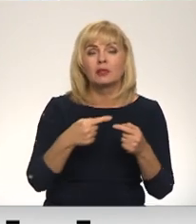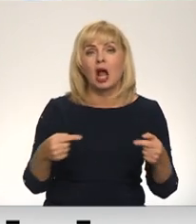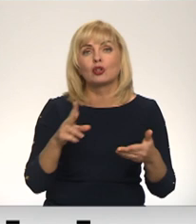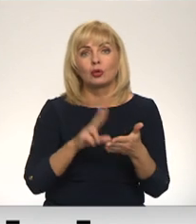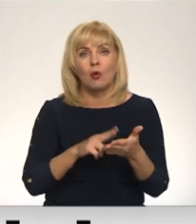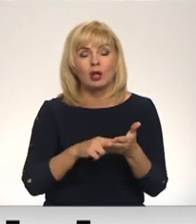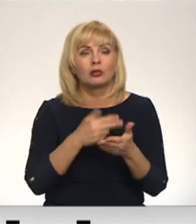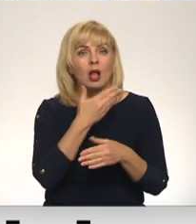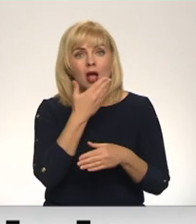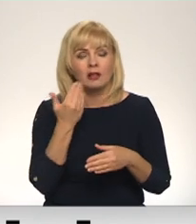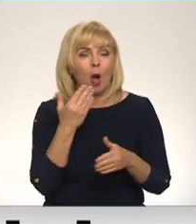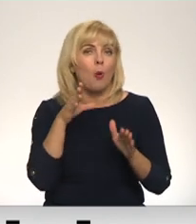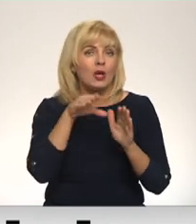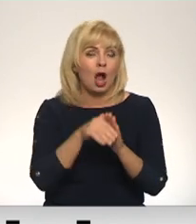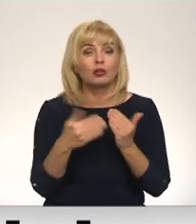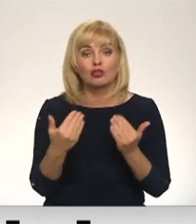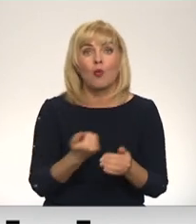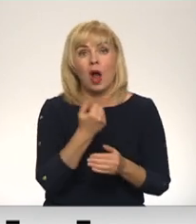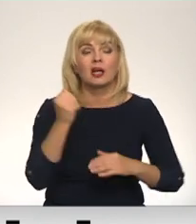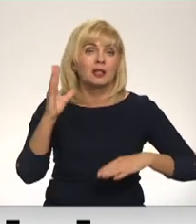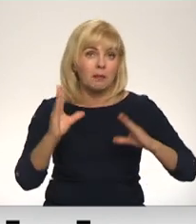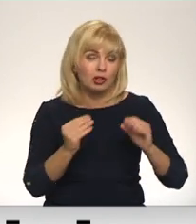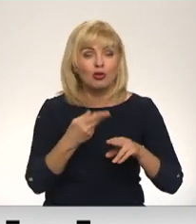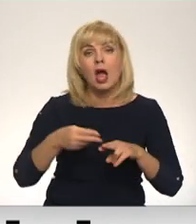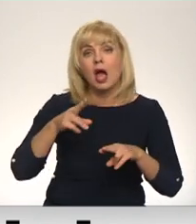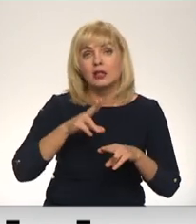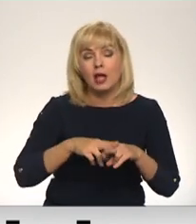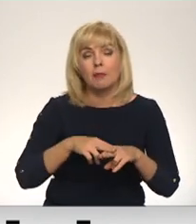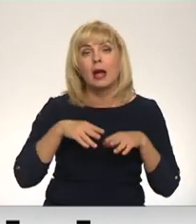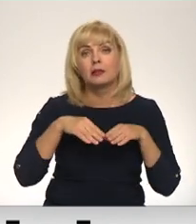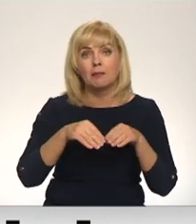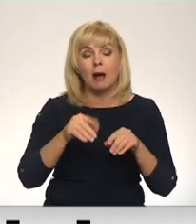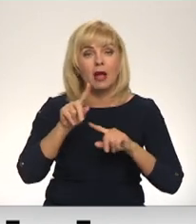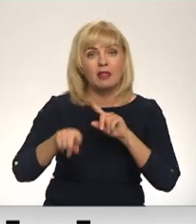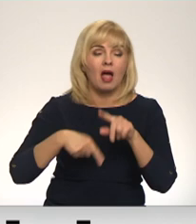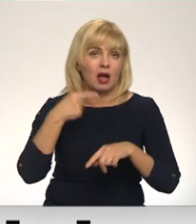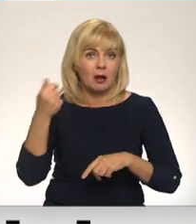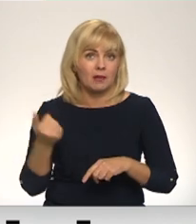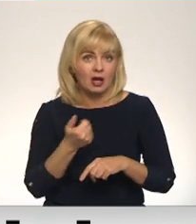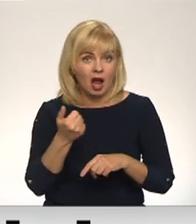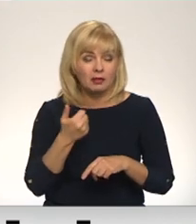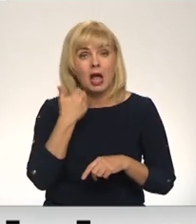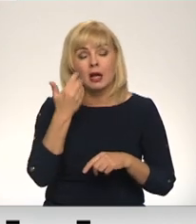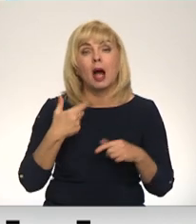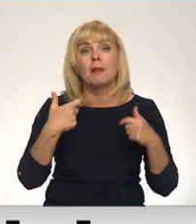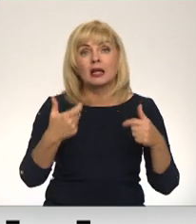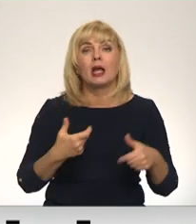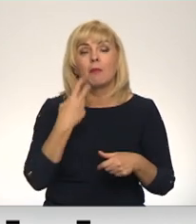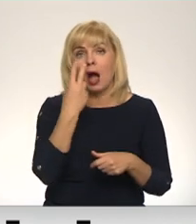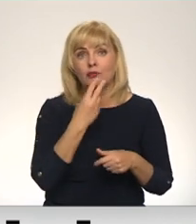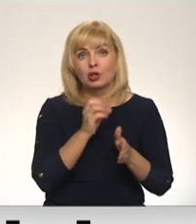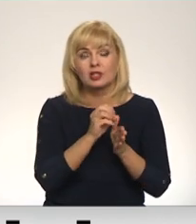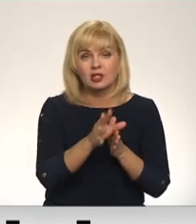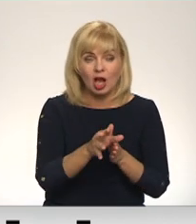nodokli neesot tikuši iekļaut šā gada budžetā, tāpēc tos pabeigšot tikai nākamgad. Kamēr riepu apsaimniekošanas